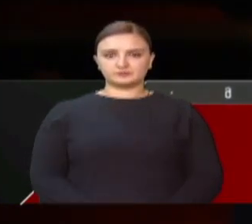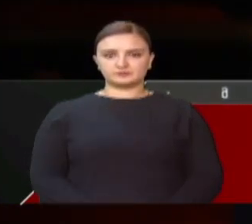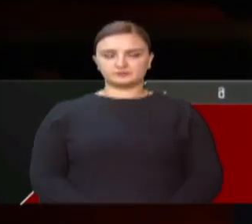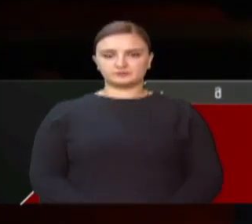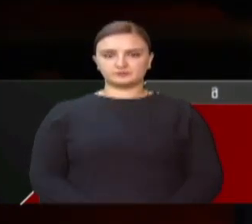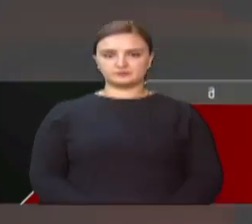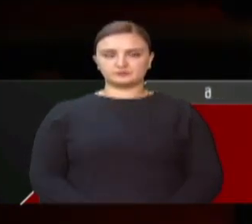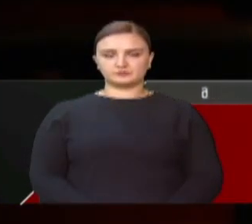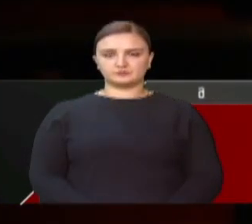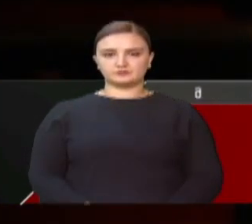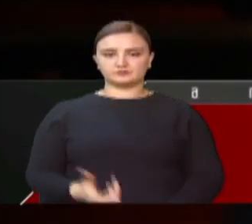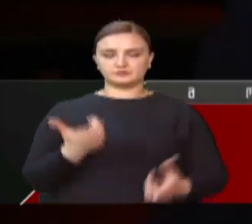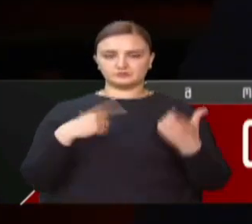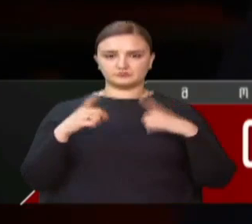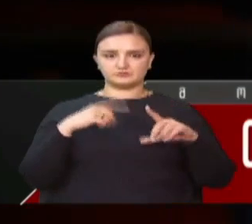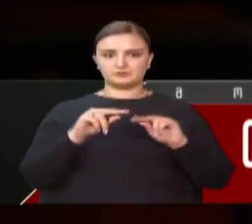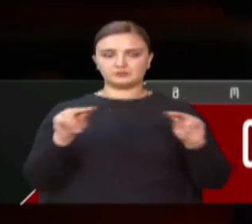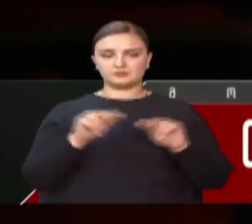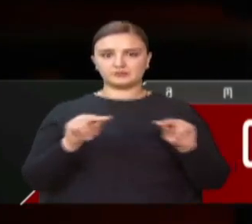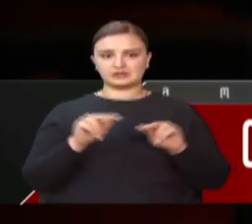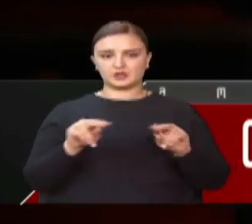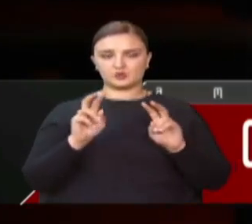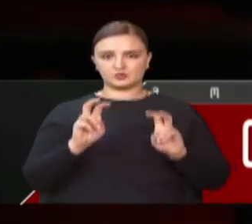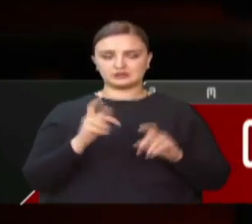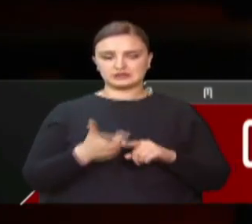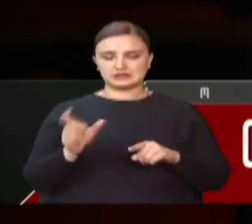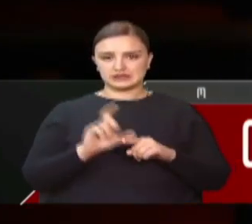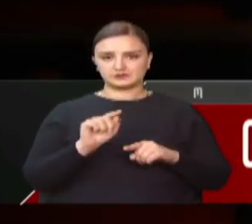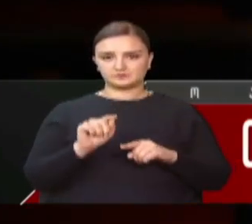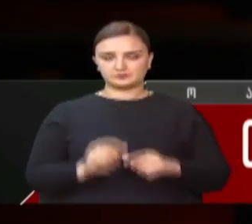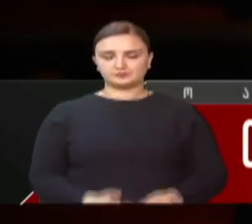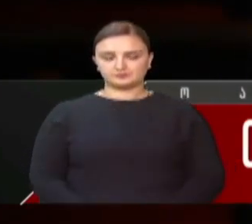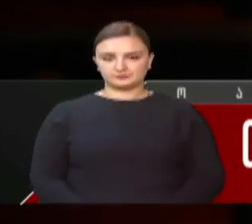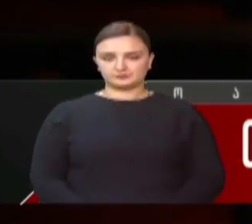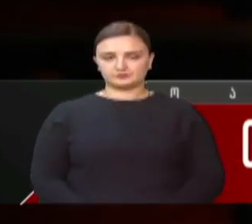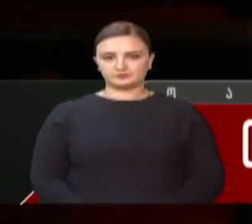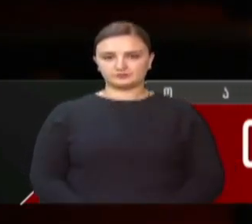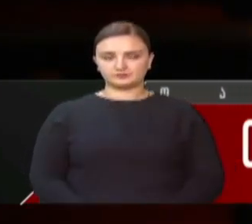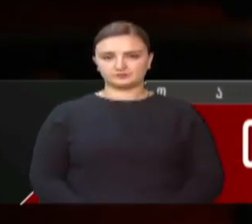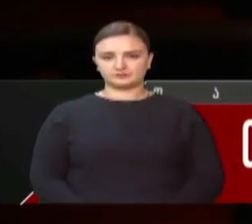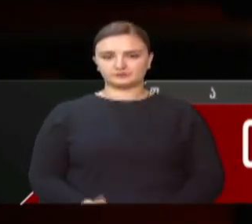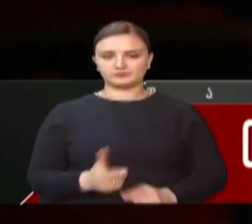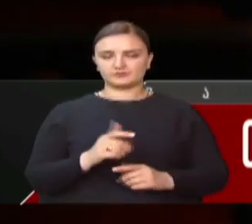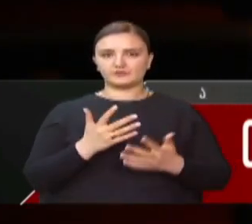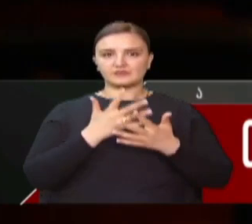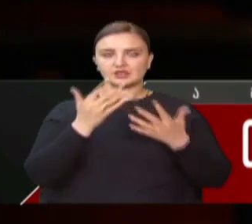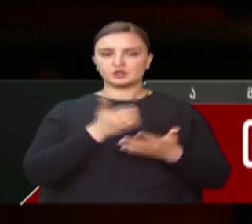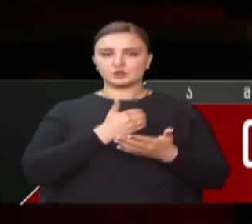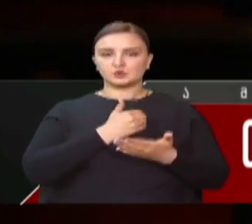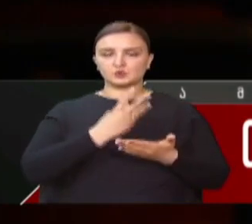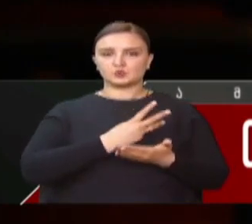პედაგოგი მატირაე კალიო, რომელმაც ძალიან დიდი სურვილი და ენთუზიაზმი